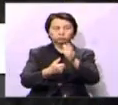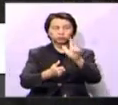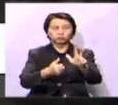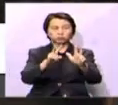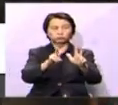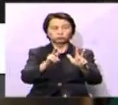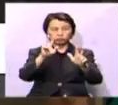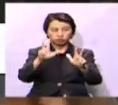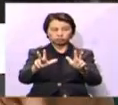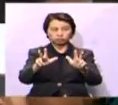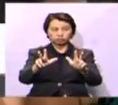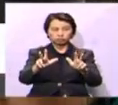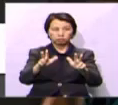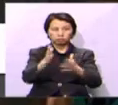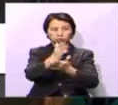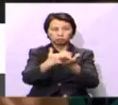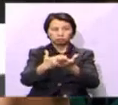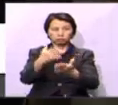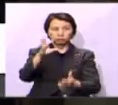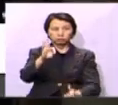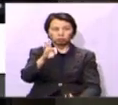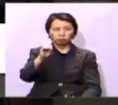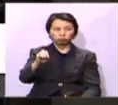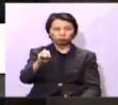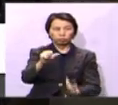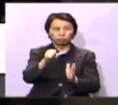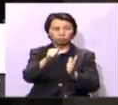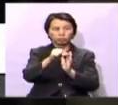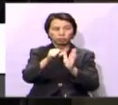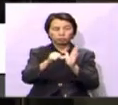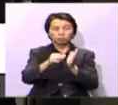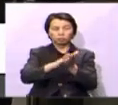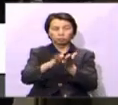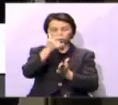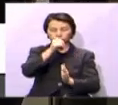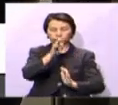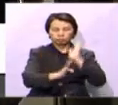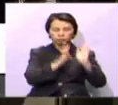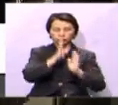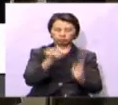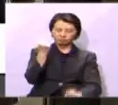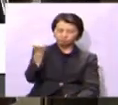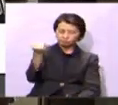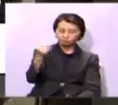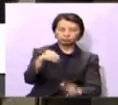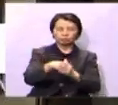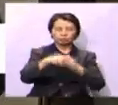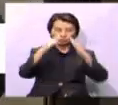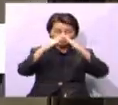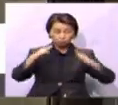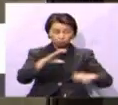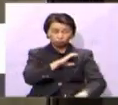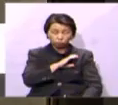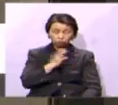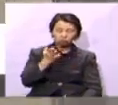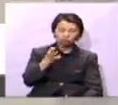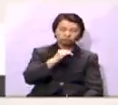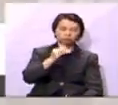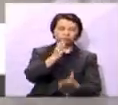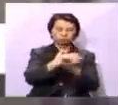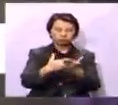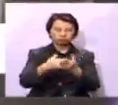323 Kanun Keseksaan, Seksyen 90 Akta Polis kerana berkelakuan tidak senonoh dalam balai polis serta Seksyen